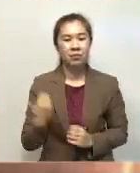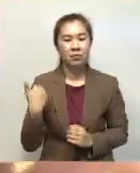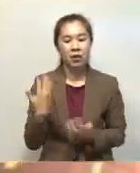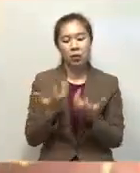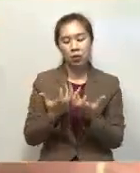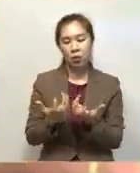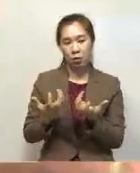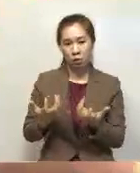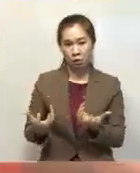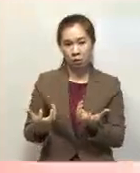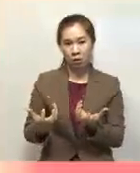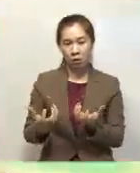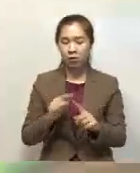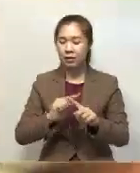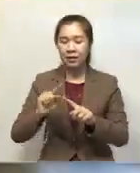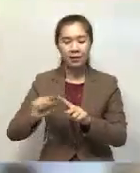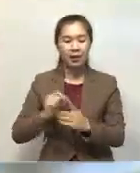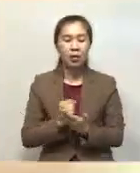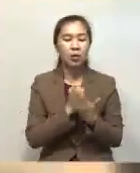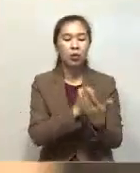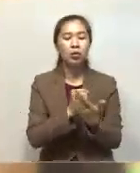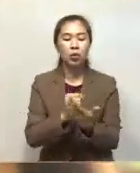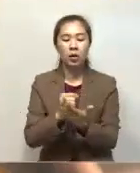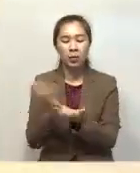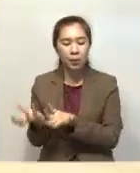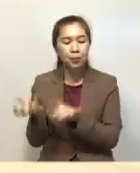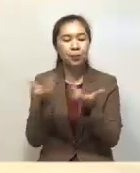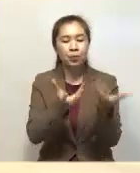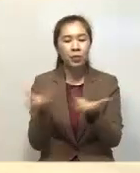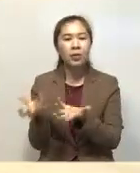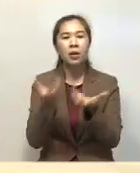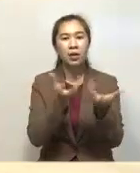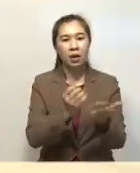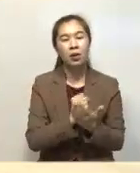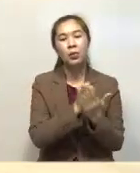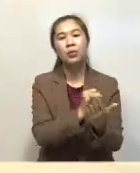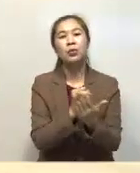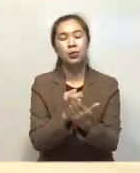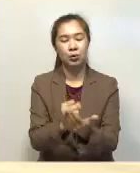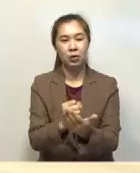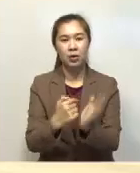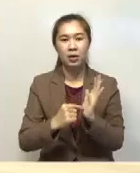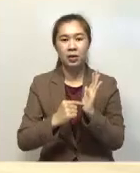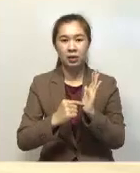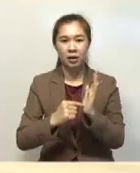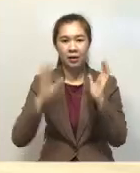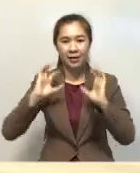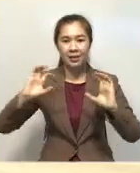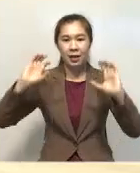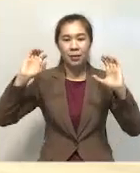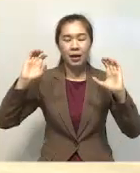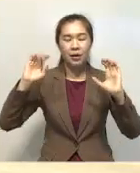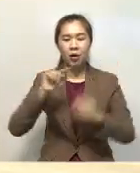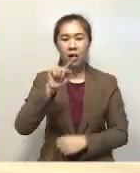สิ่งของนำสิ่งของบรรเทาทุกข์ต่างๆนะคะเพื่อส่งมอบไปช่วยเหลือผู้ประสบภัยอย่างต่อเนื่องอย่างเช่นรัฐบาลอังกฤ